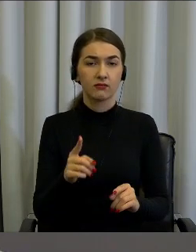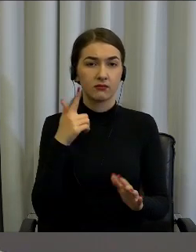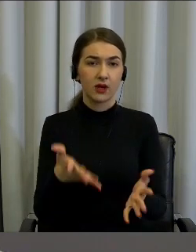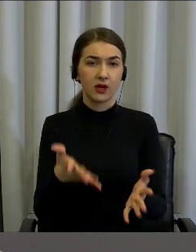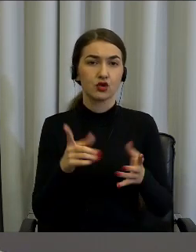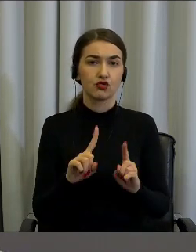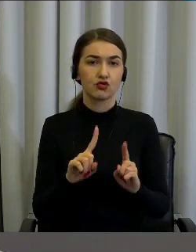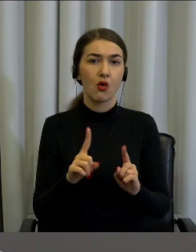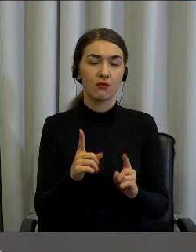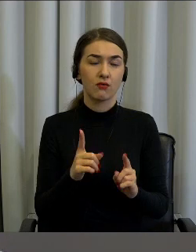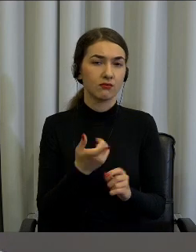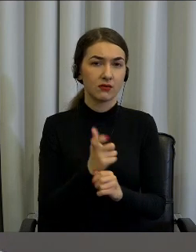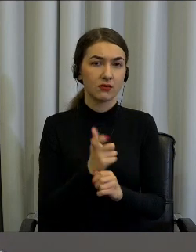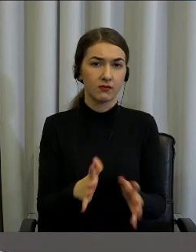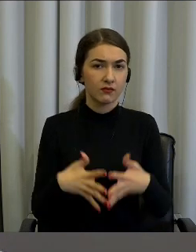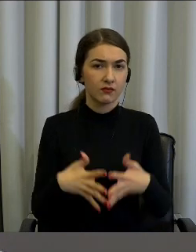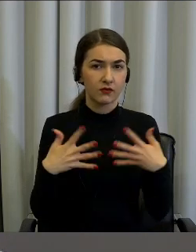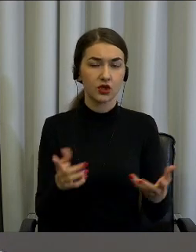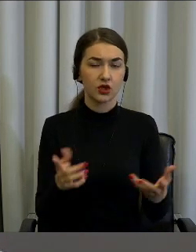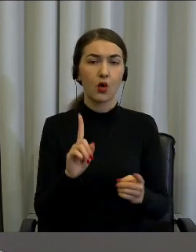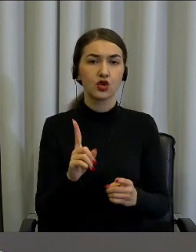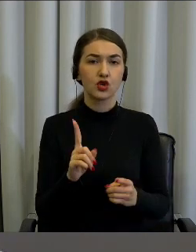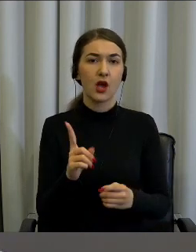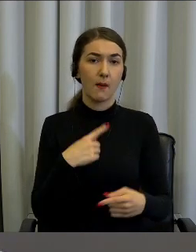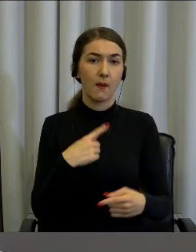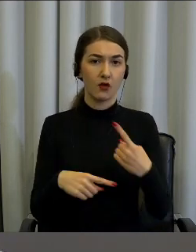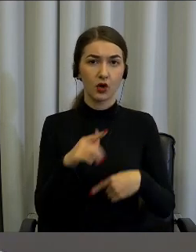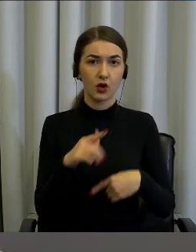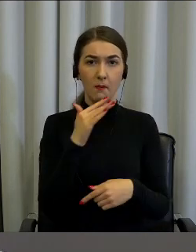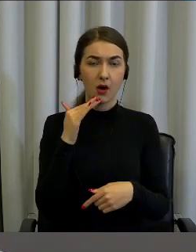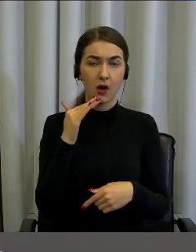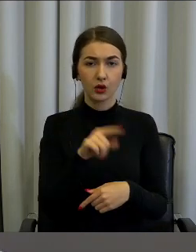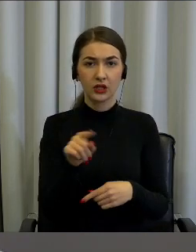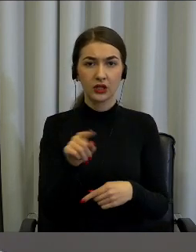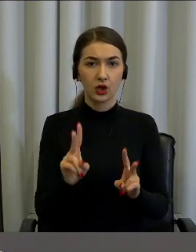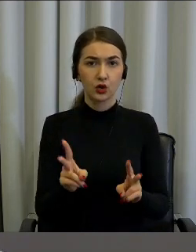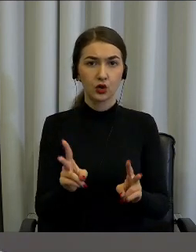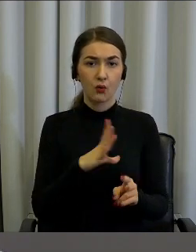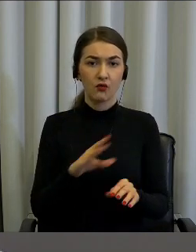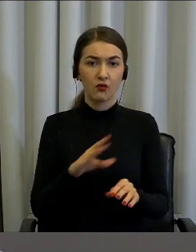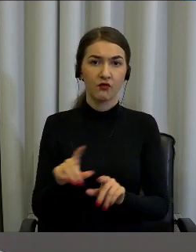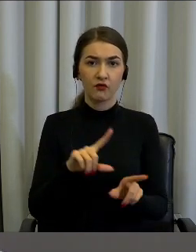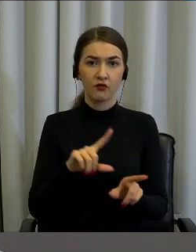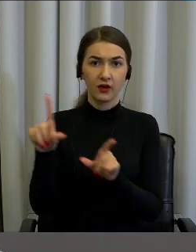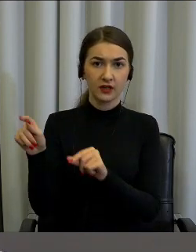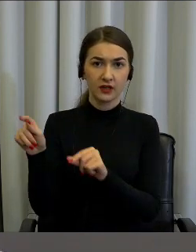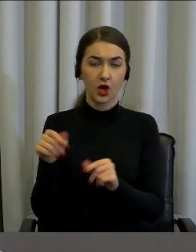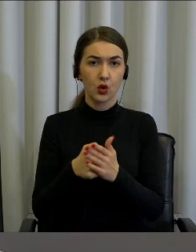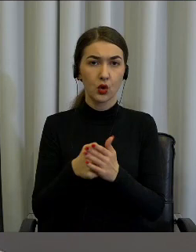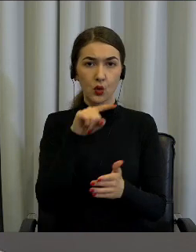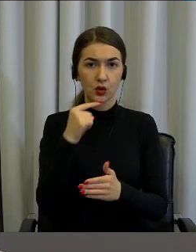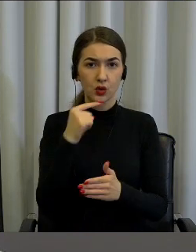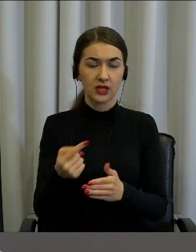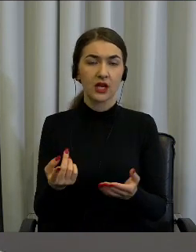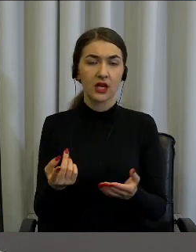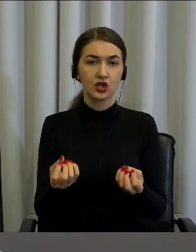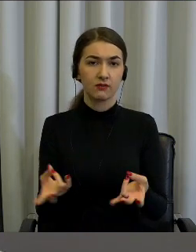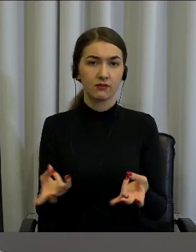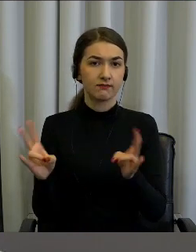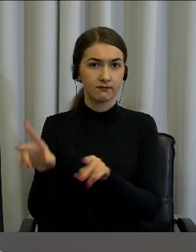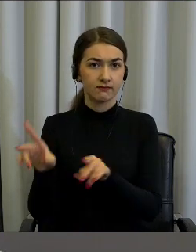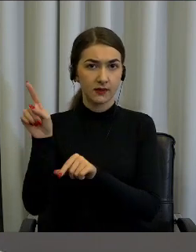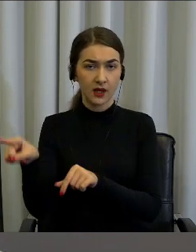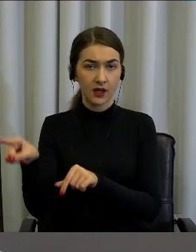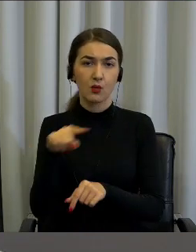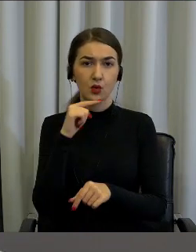вищою хоча деякі з них повернулися Багато з них хто був вивезений до Російської території все ще лишаються там Російська Федерація